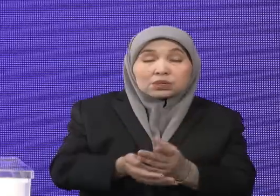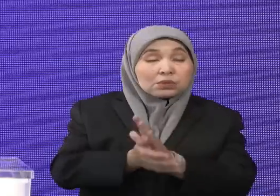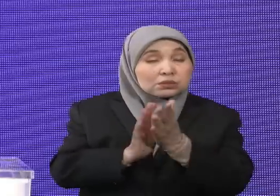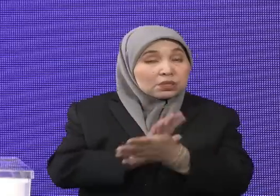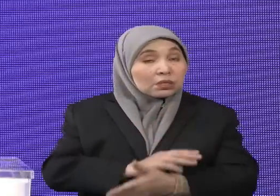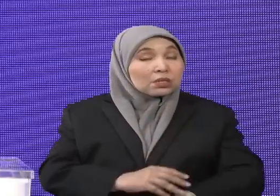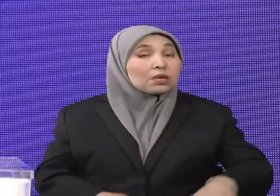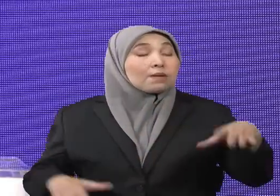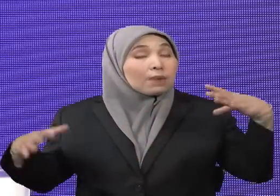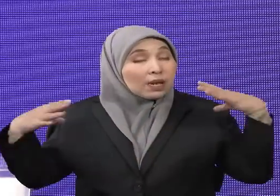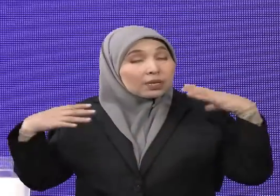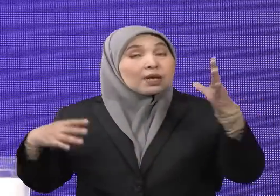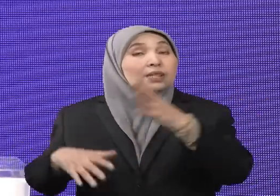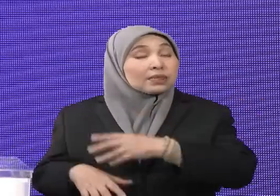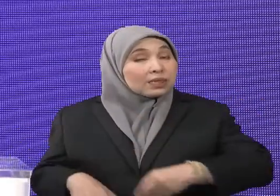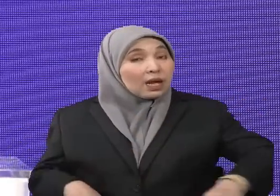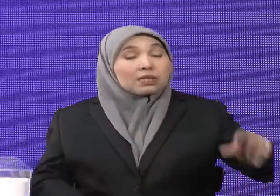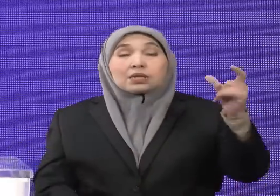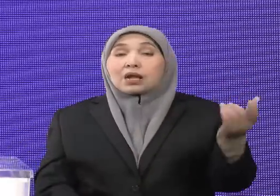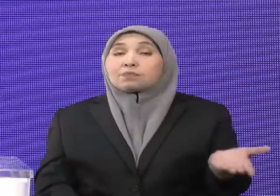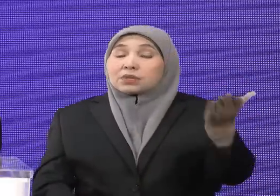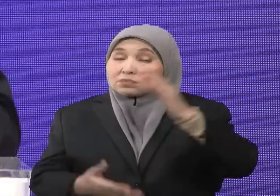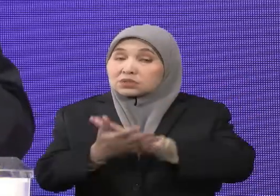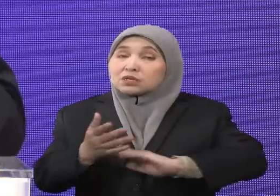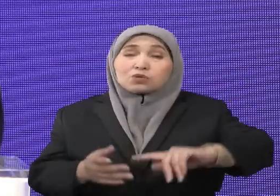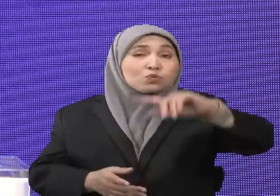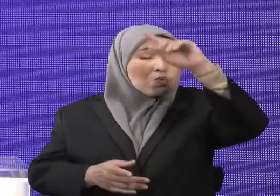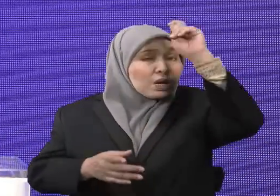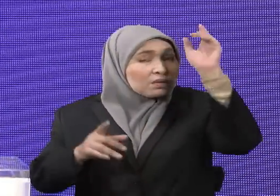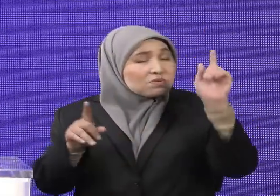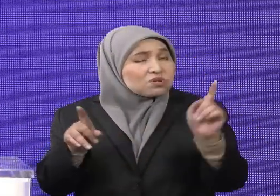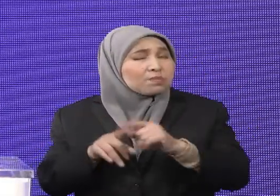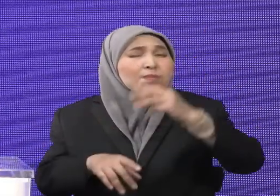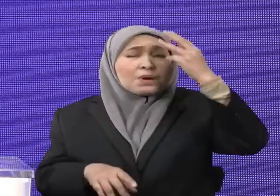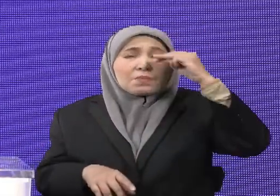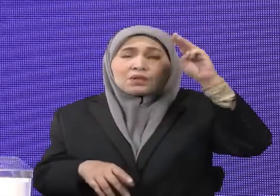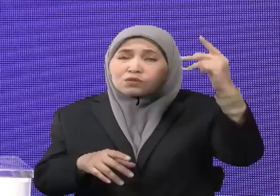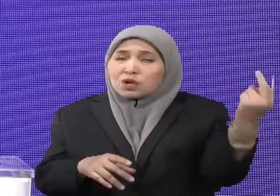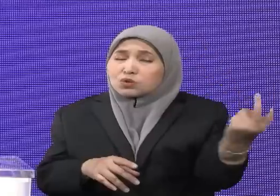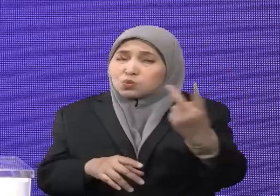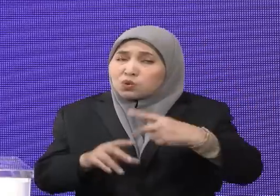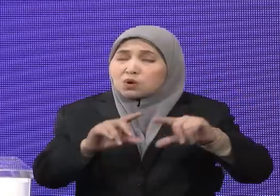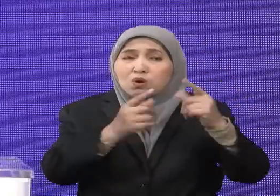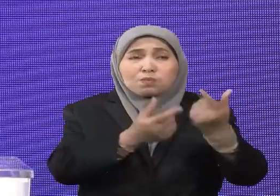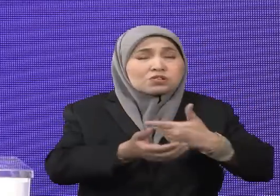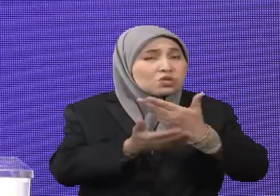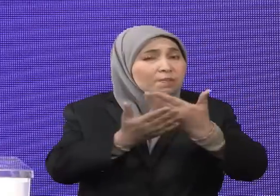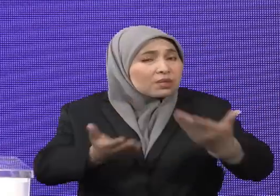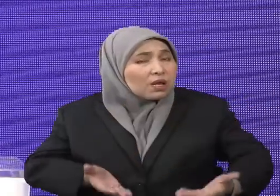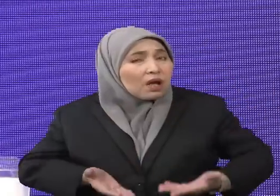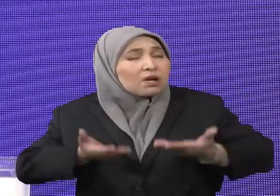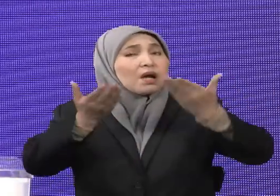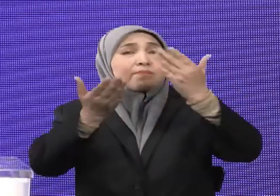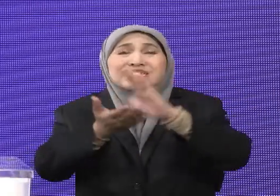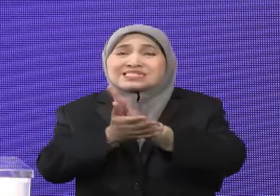menjadikan malaikat dan para nabi sebagai Tuhan seolah-olah mereka memuliakan kedua Golongan ini sehingga diangkatnya menjadi Tuhan